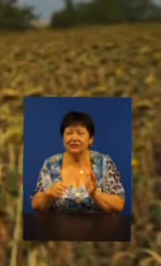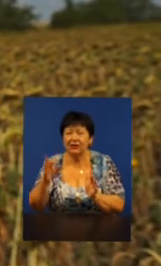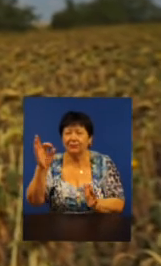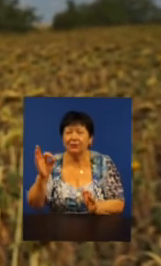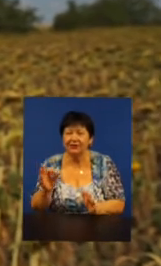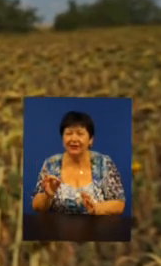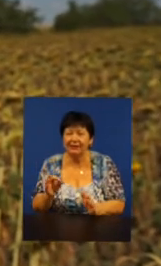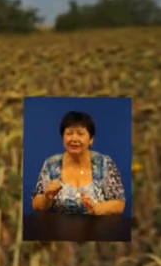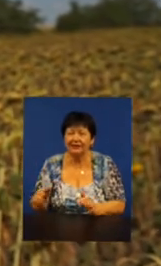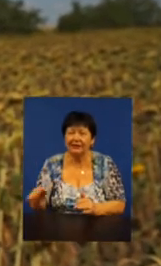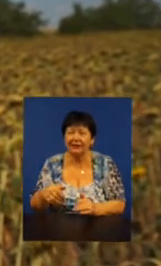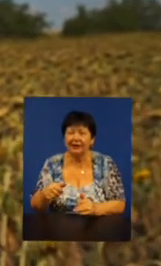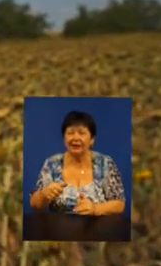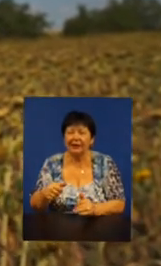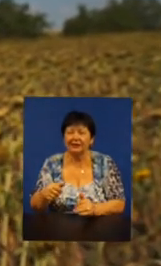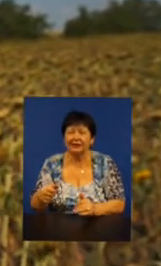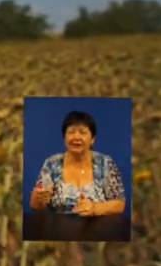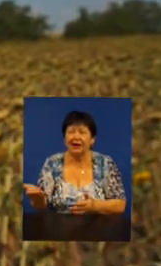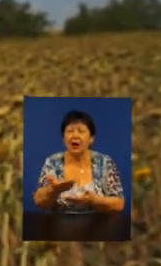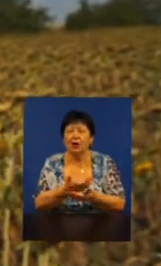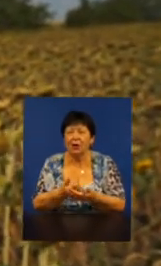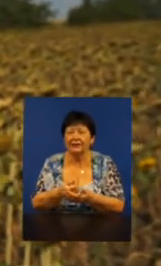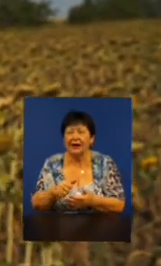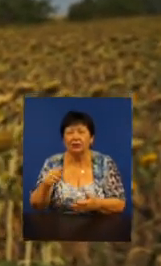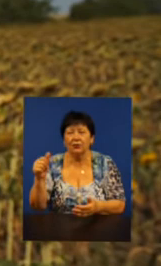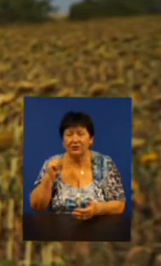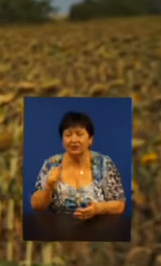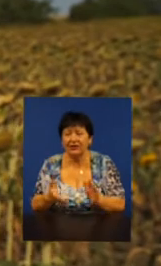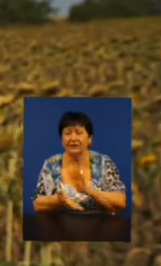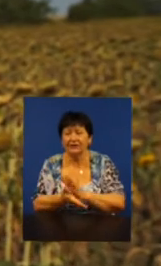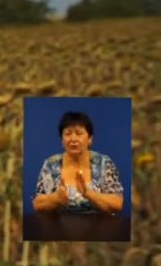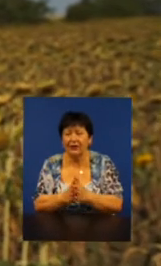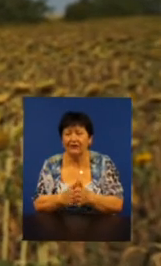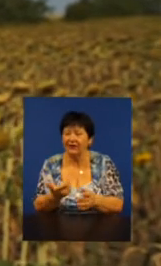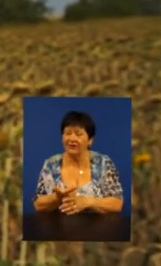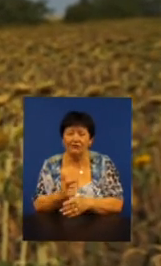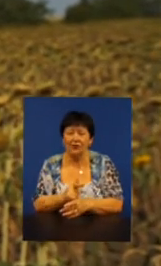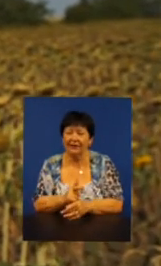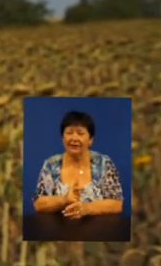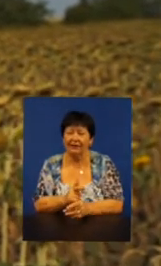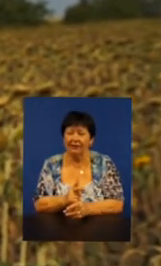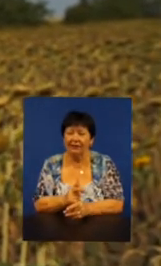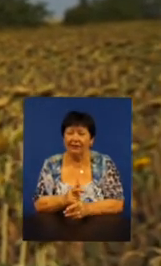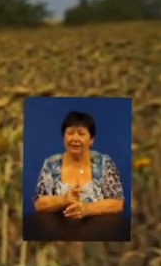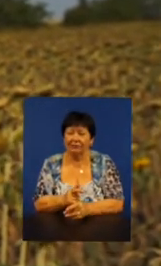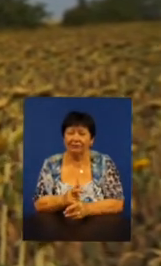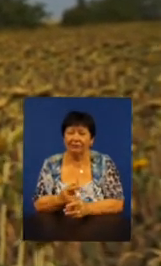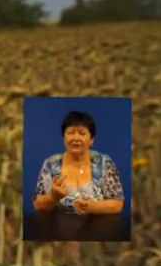50-60% din roada anilor precedenți, la porumb situația e tot foarte